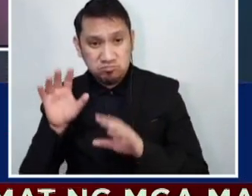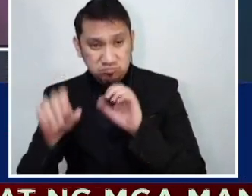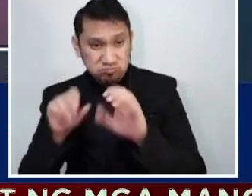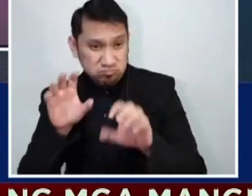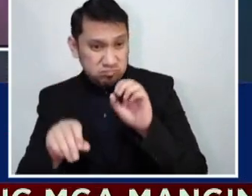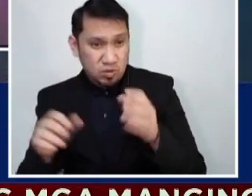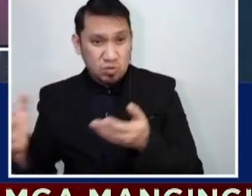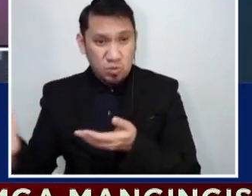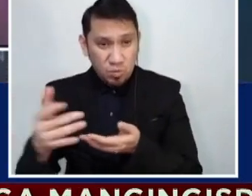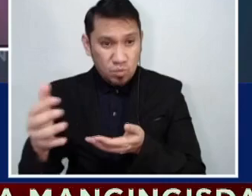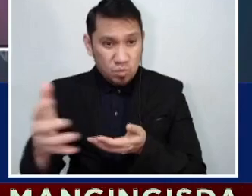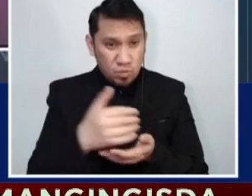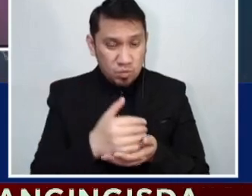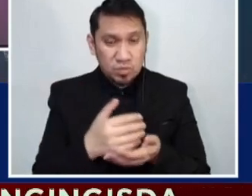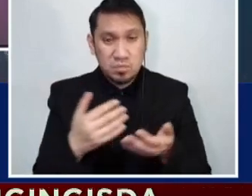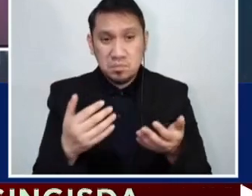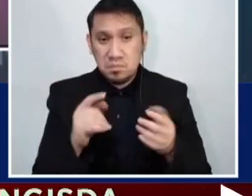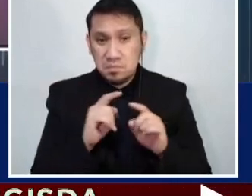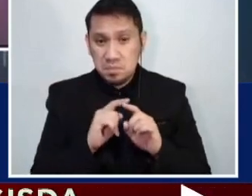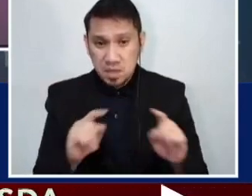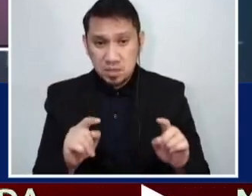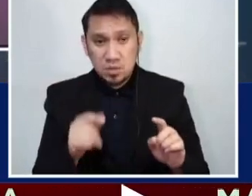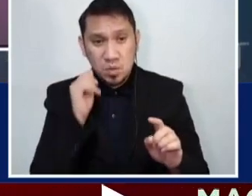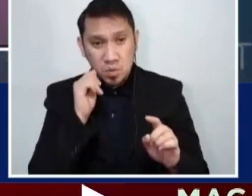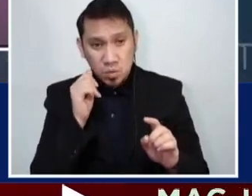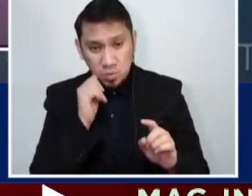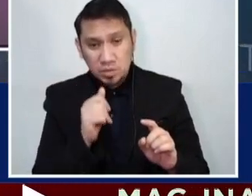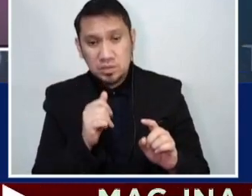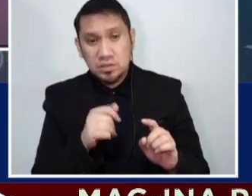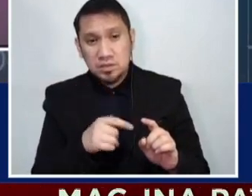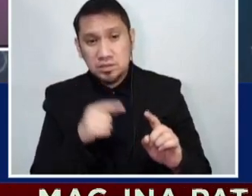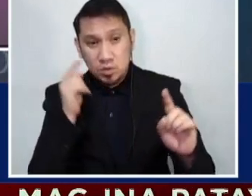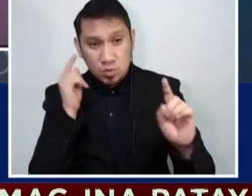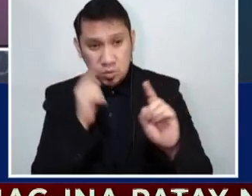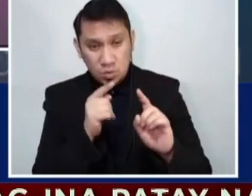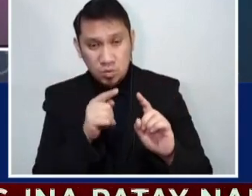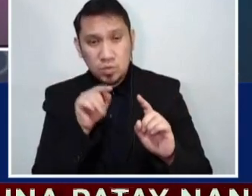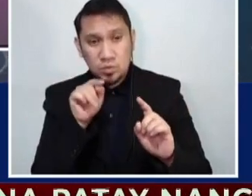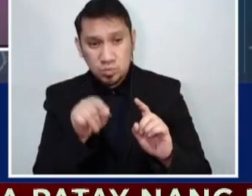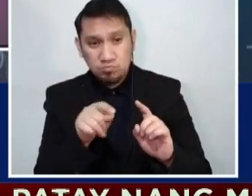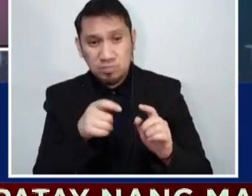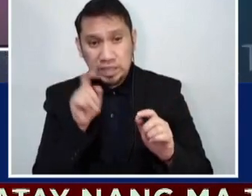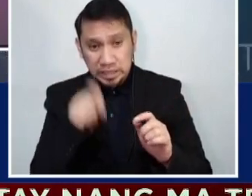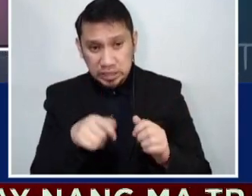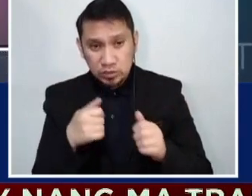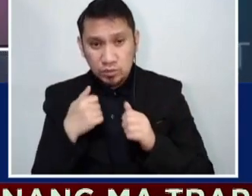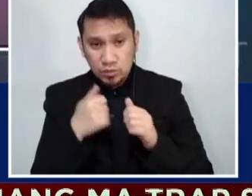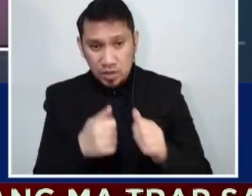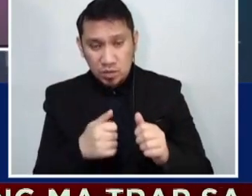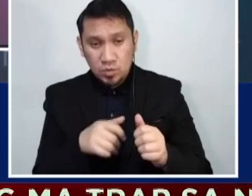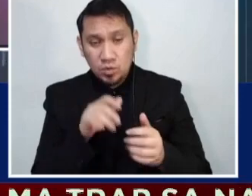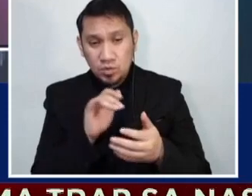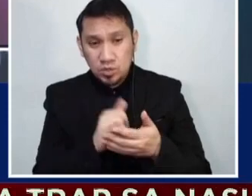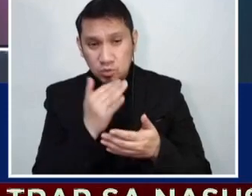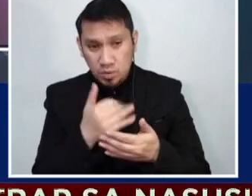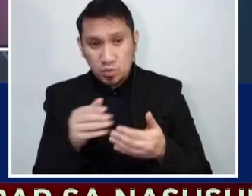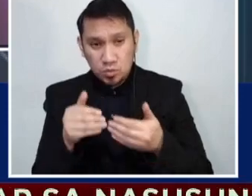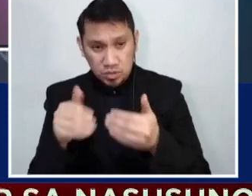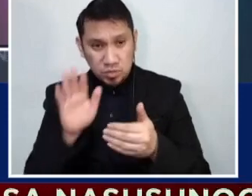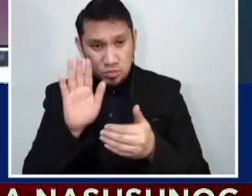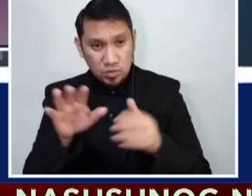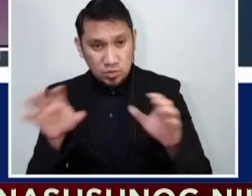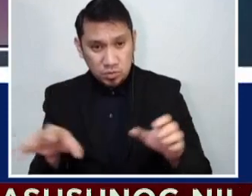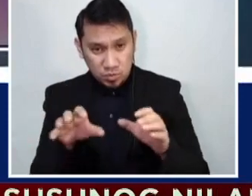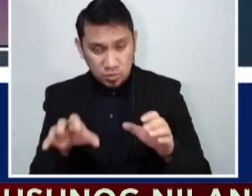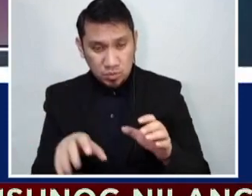nature. So the idea is to keep them compliant so that they can keep on doing the rally rather than swooping